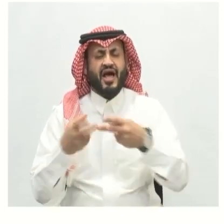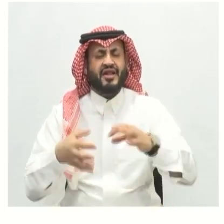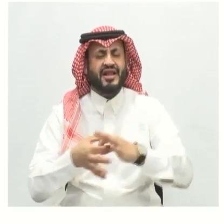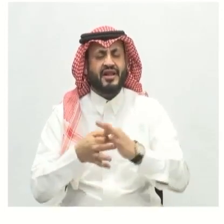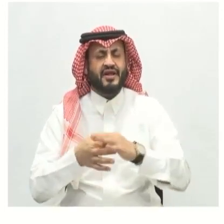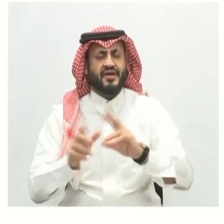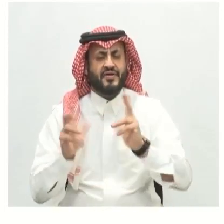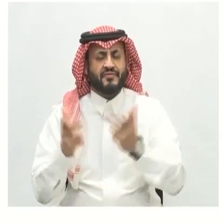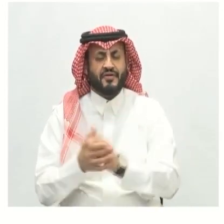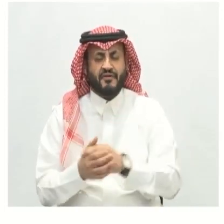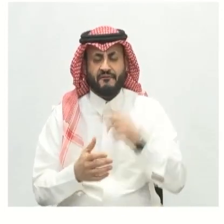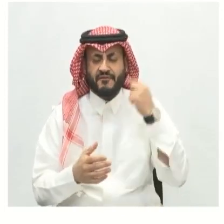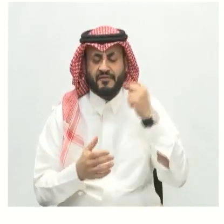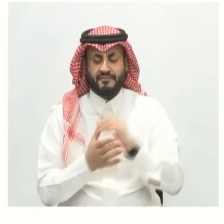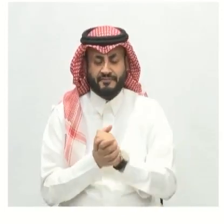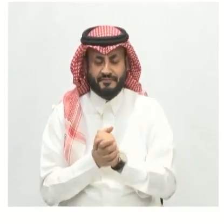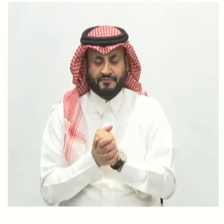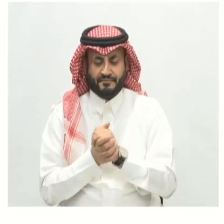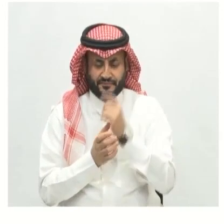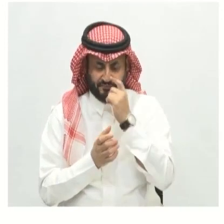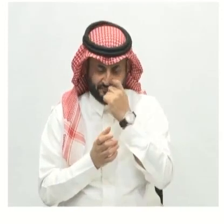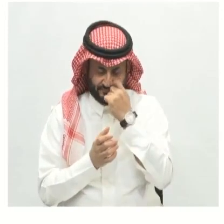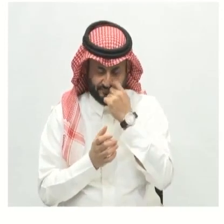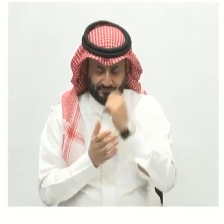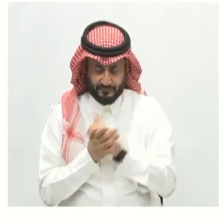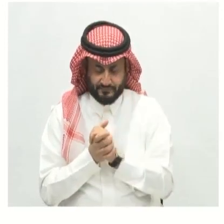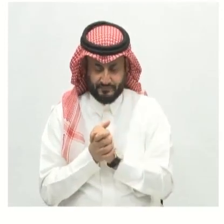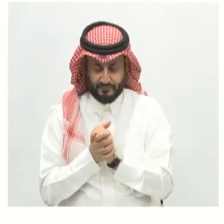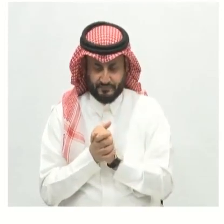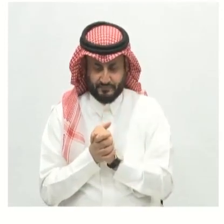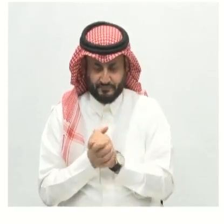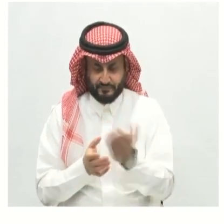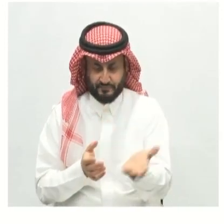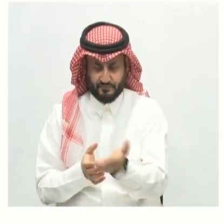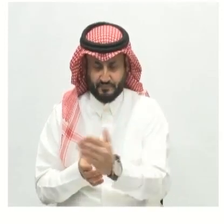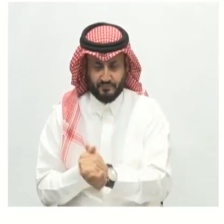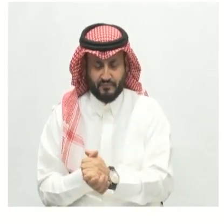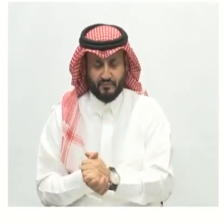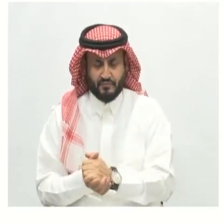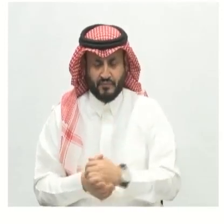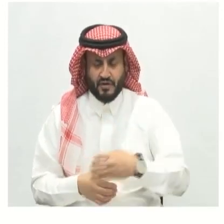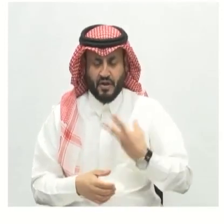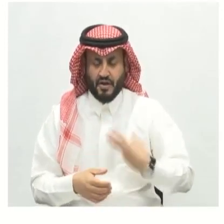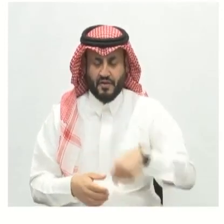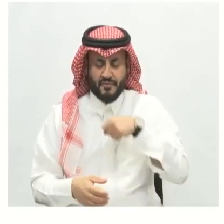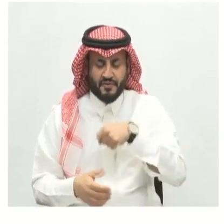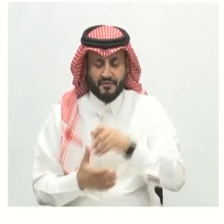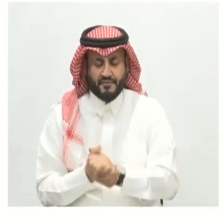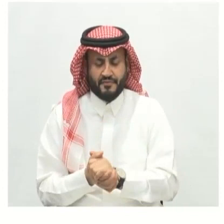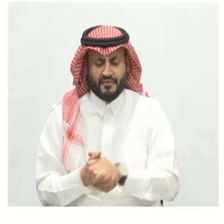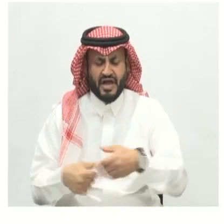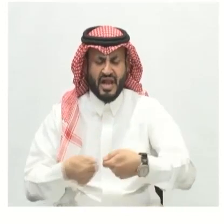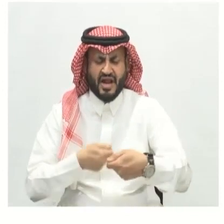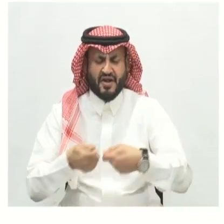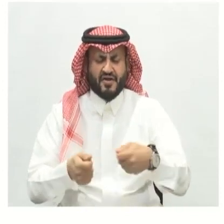نفكر قليلا بارك الله فيكم احترام كبار السن والتعامل بلطف